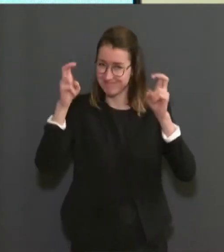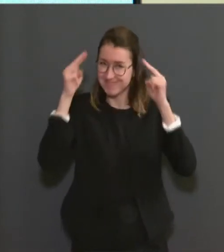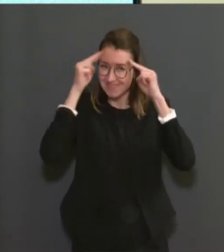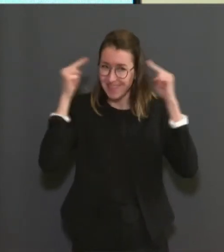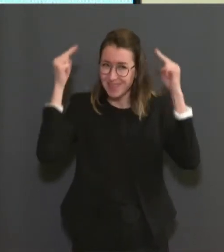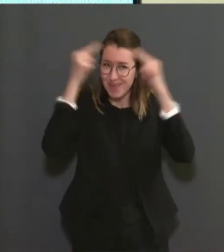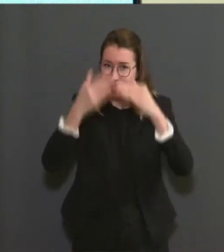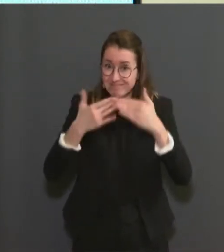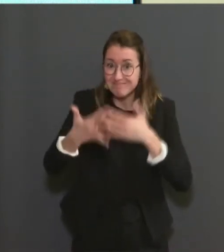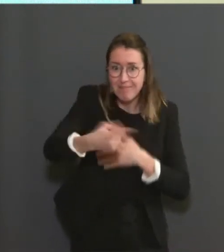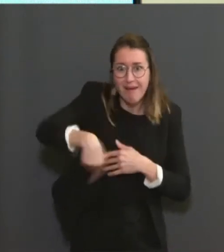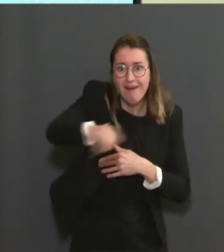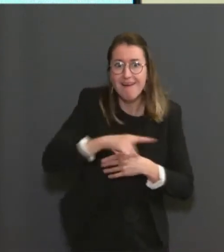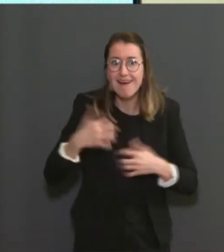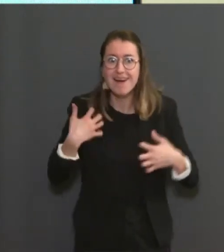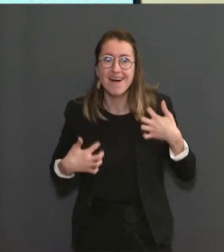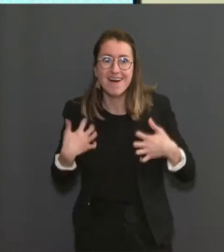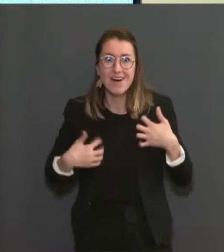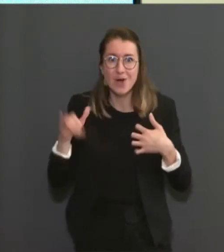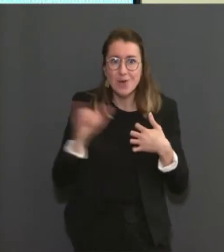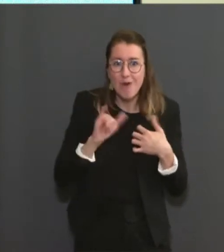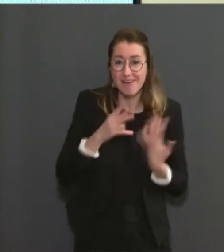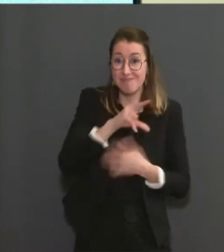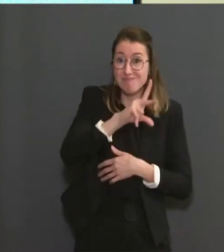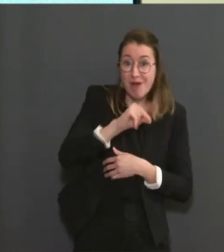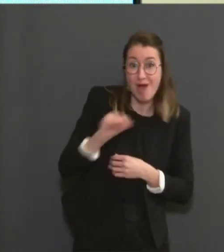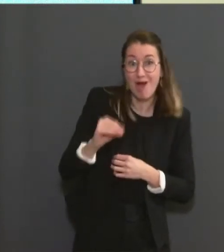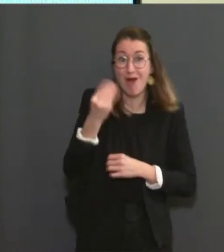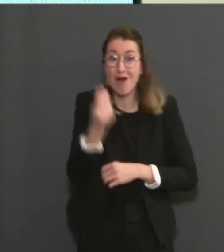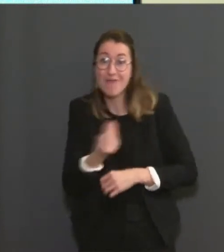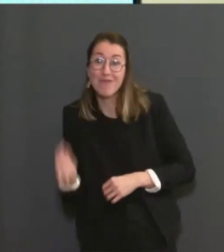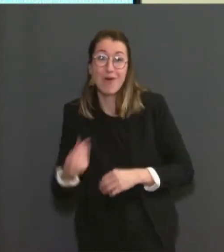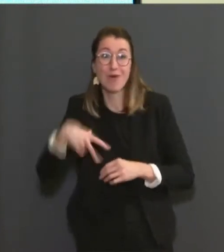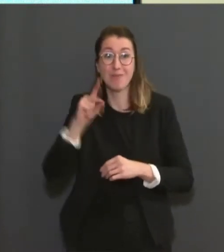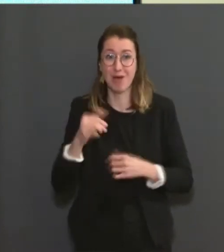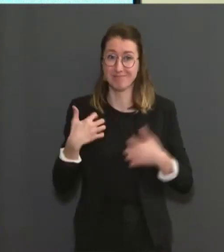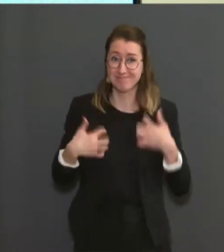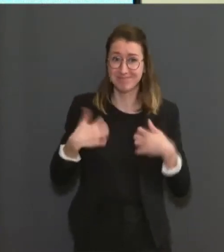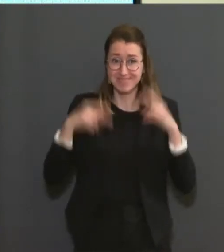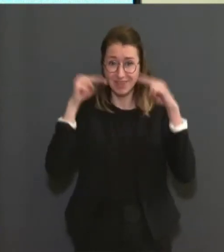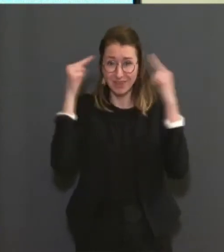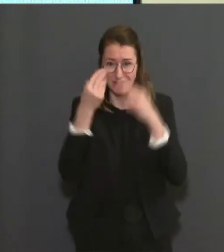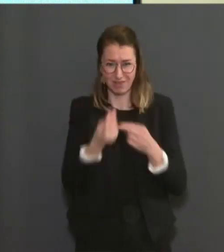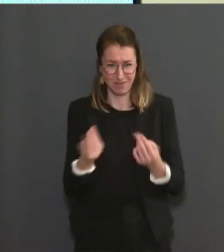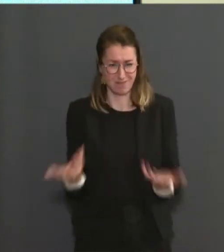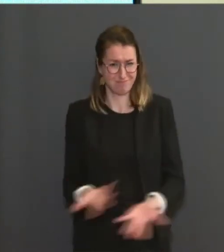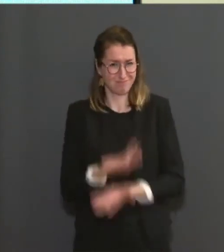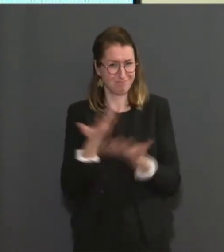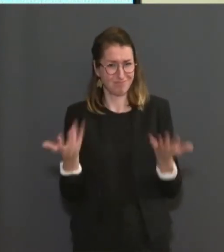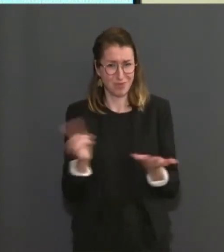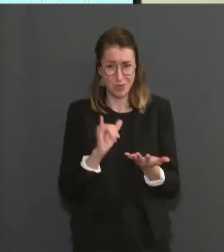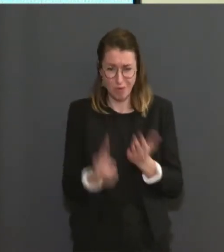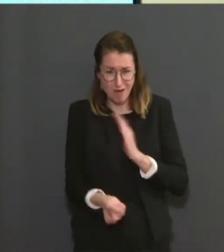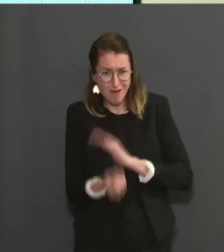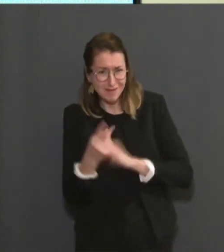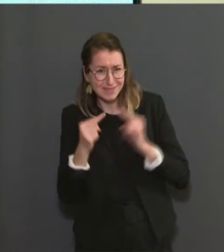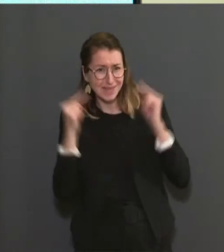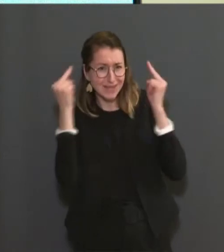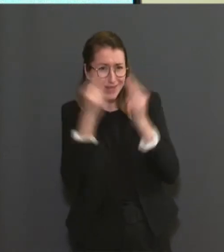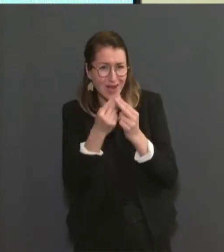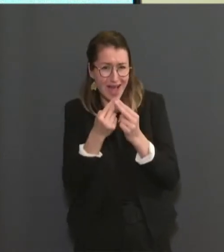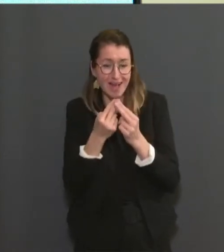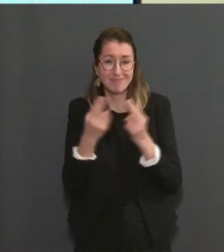aussi, qui ont dû subir des choses qu'ils n'avaient pas l'habitude de voir devant eux. Et on espère que Saint-Nicolas aura un peu